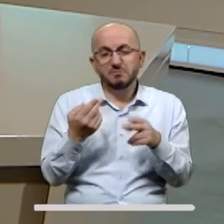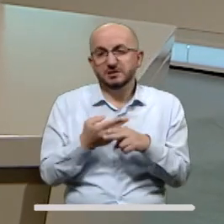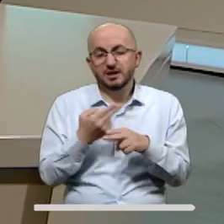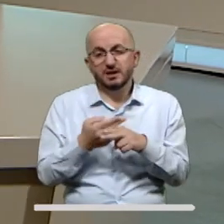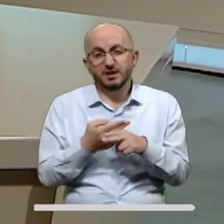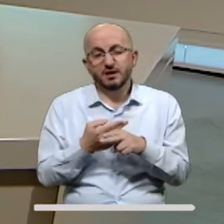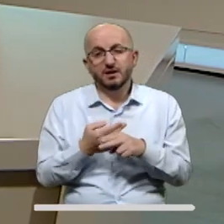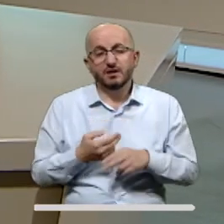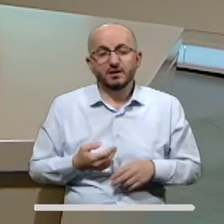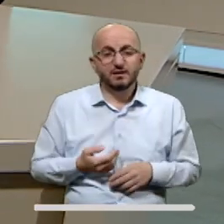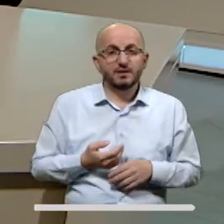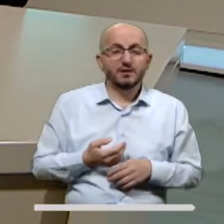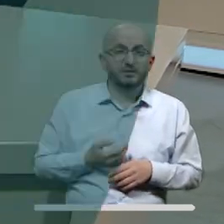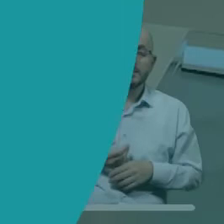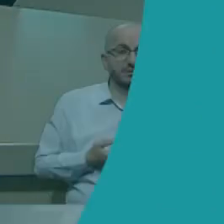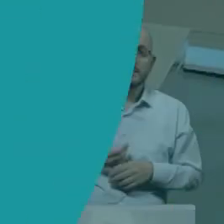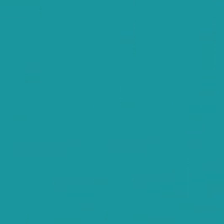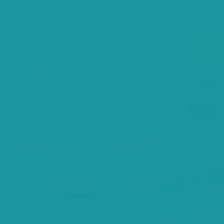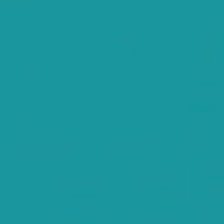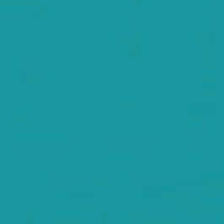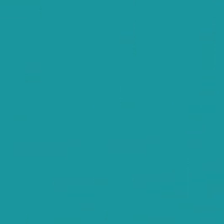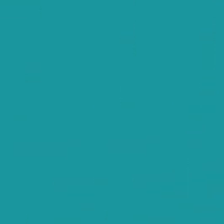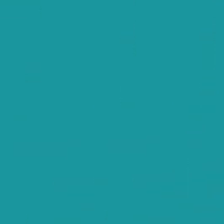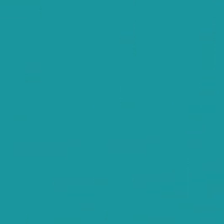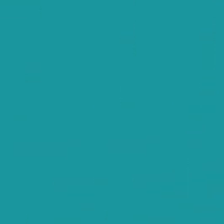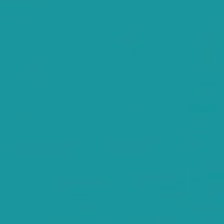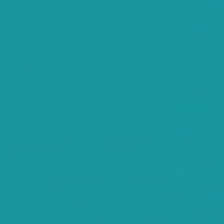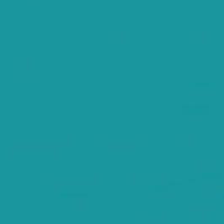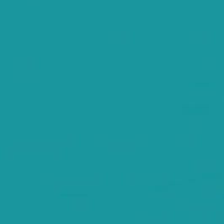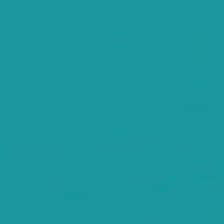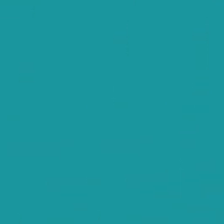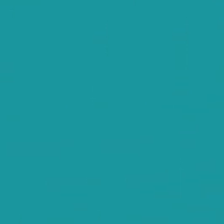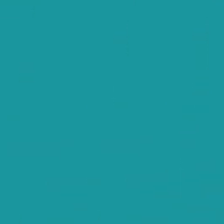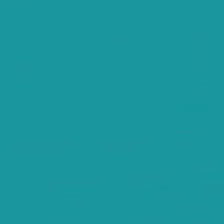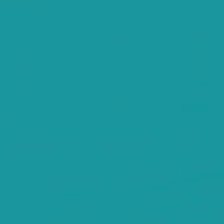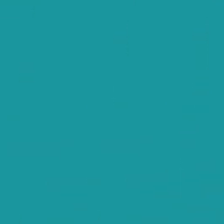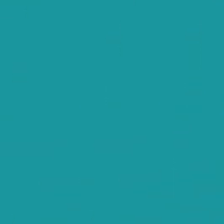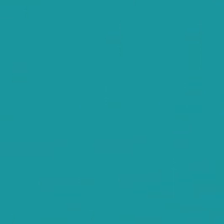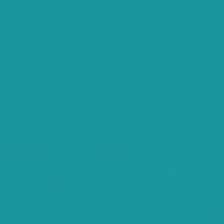Memelerinden bazıları uzuvlarının kör. yarısı ve yarısından fazlası olmayan hayvanlar kurban olmaz.